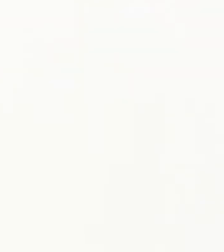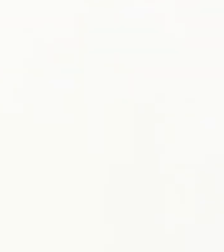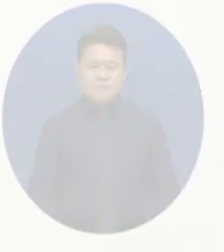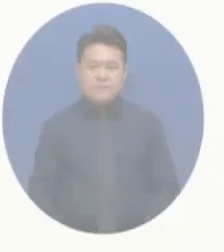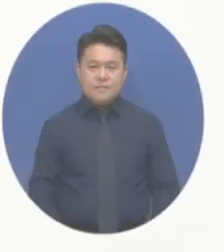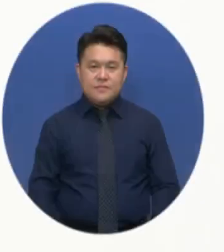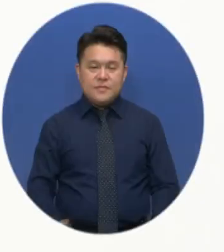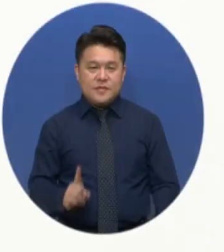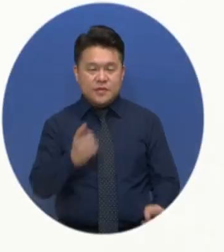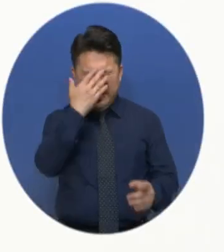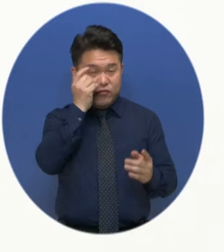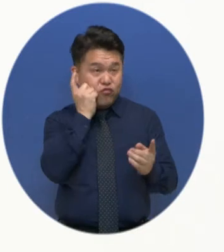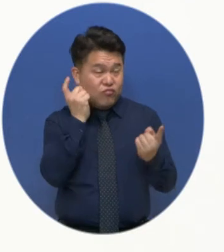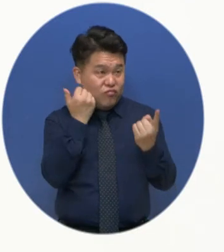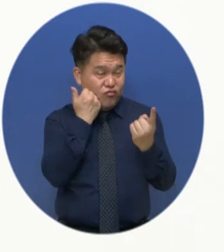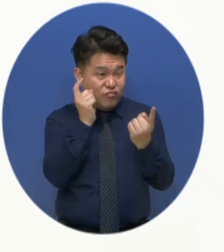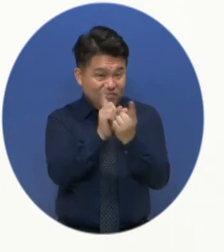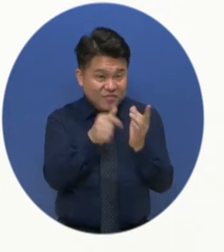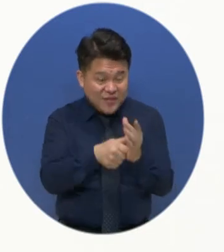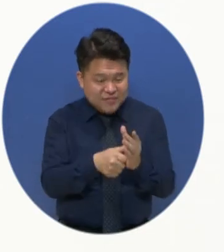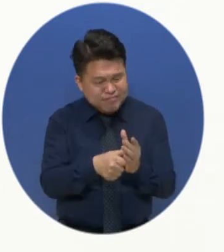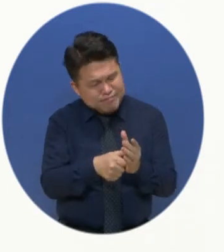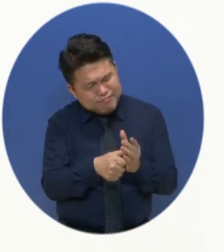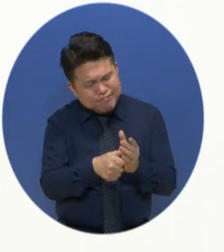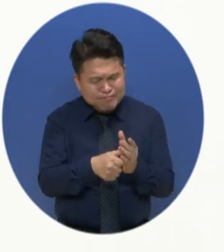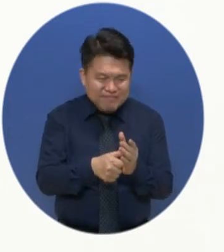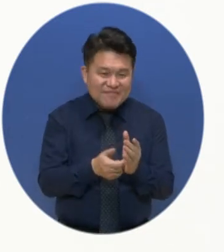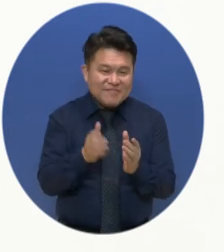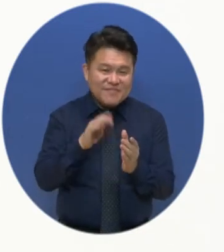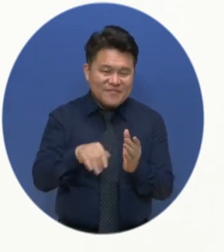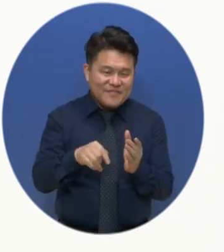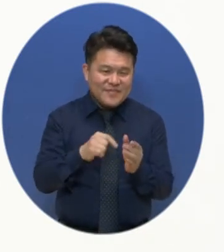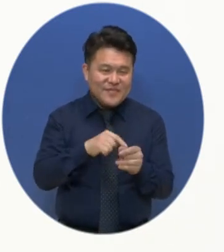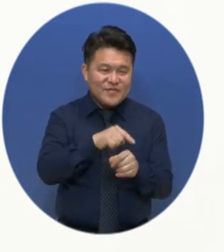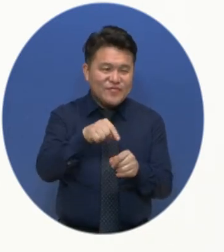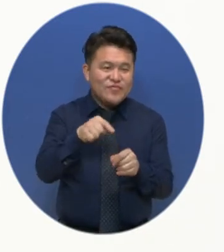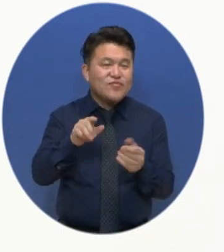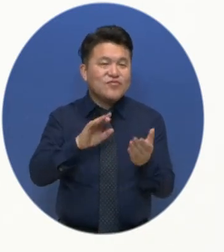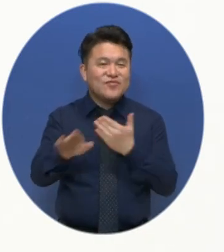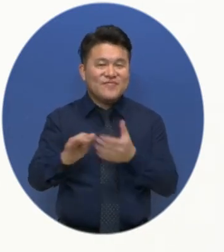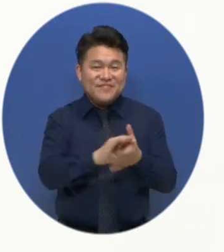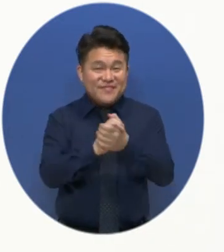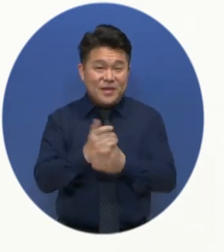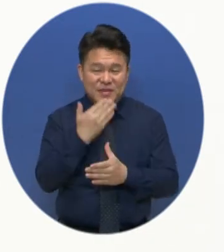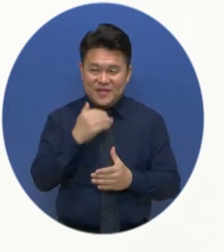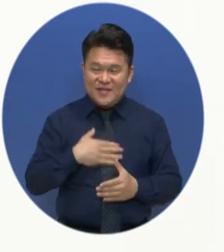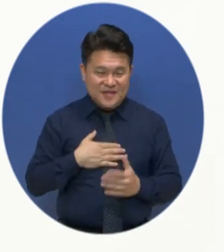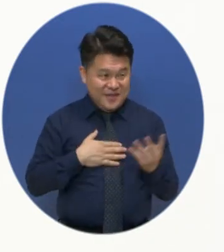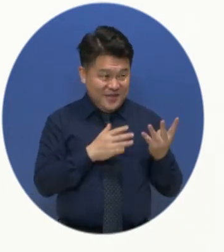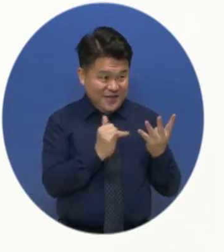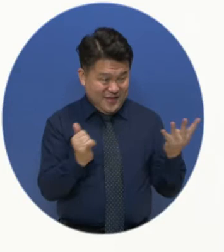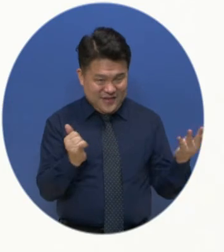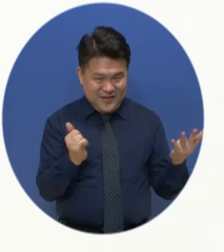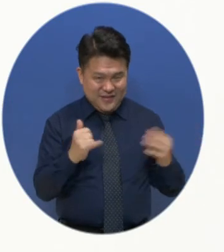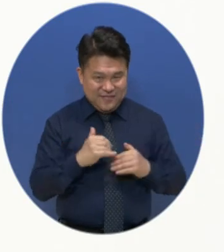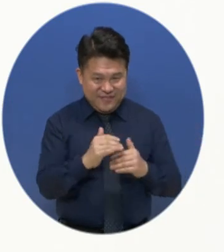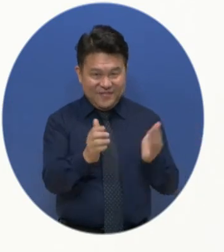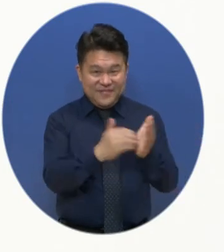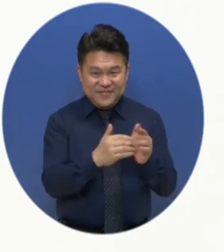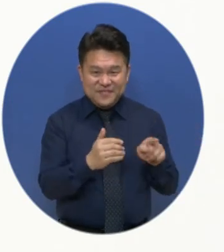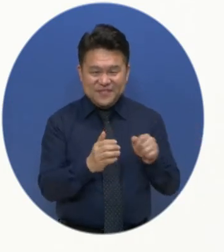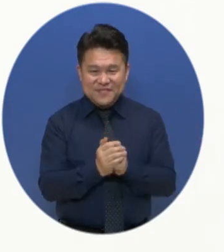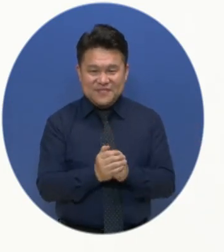누구나 처음 만났을 때는 어색하죠. 그리고 시간이 지나면 친구가 됩니다. 저와 네 분의 출연자도 그 과정을